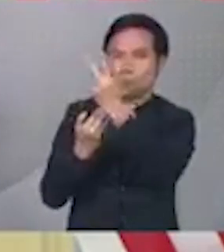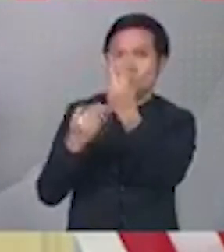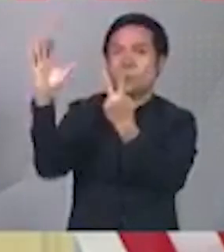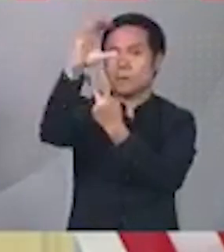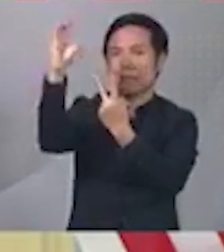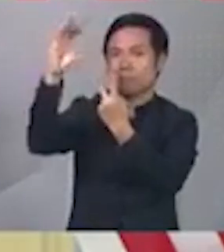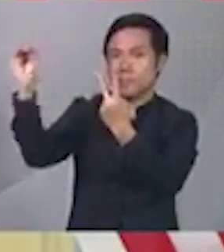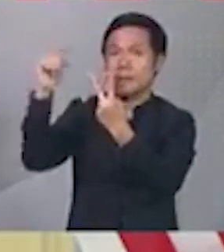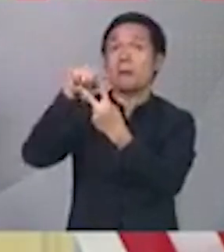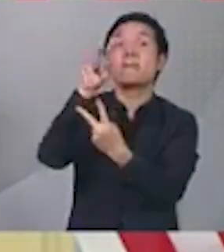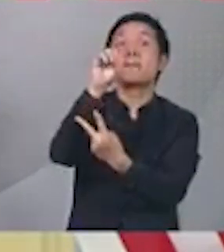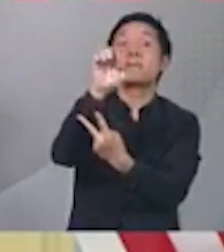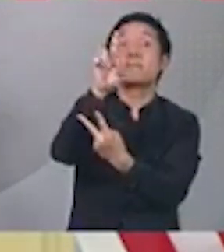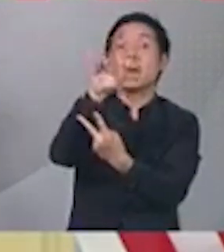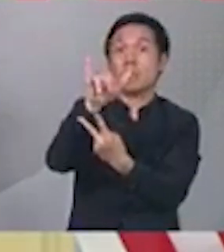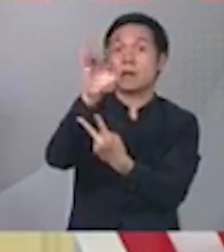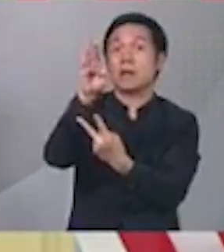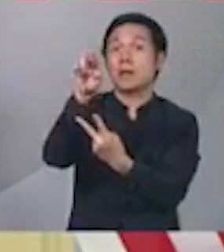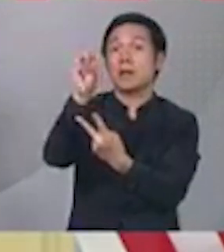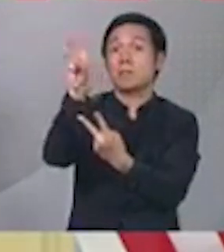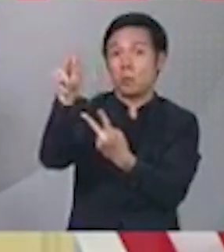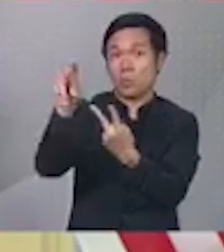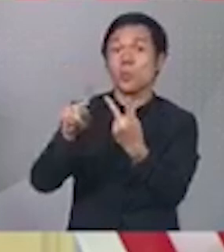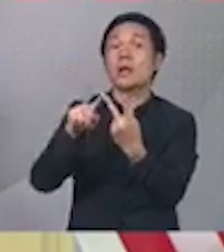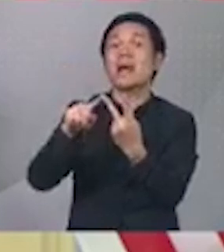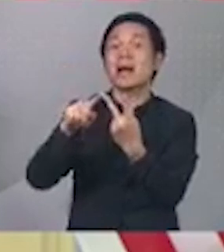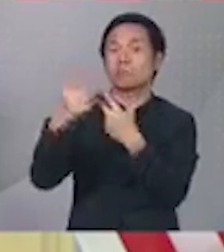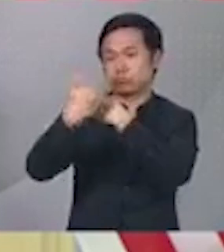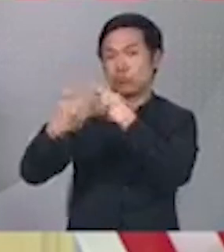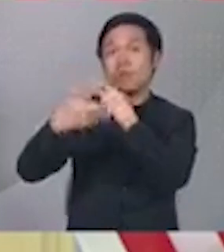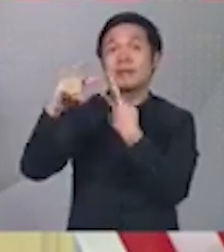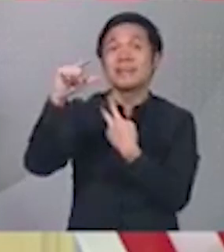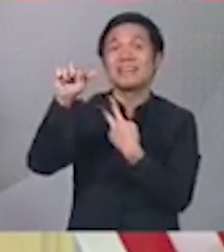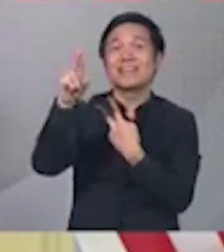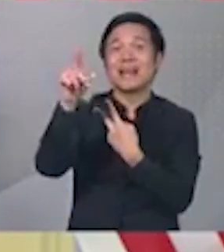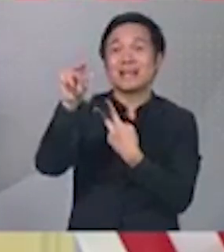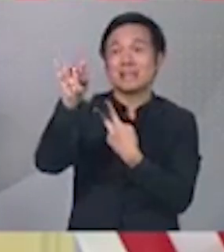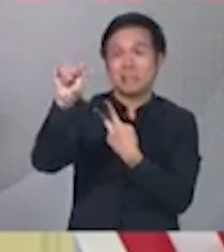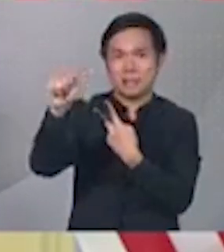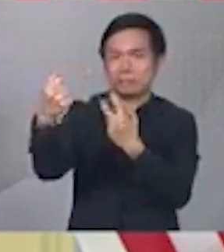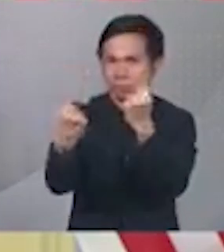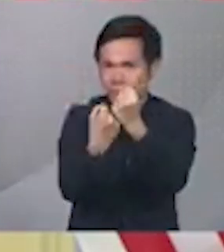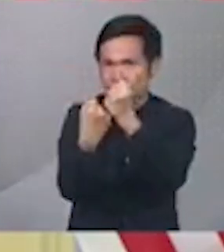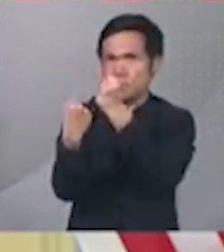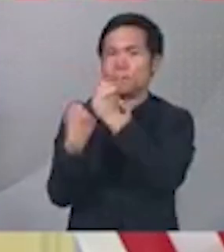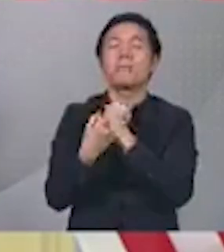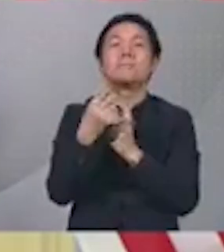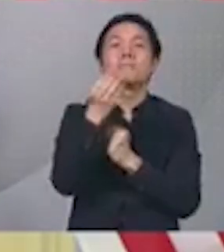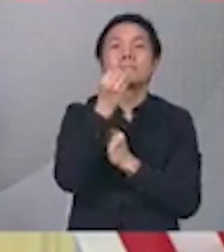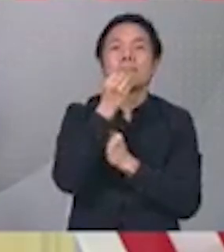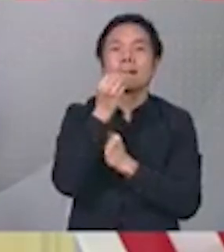yaitu Merry Brown dan Gardenia keranda memberi tajaan makanan bagi pelajar yang